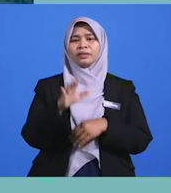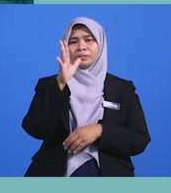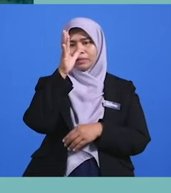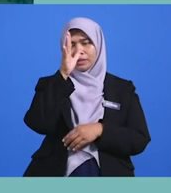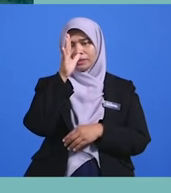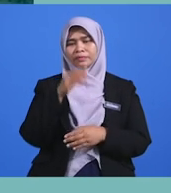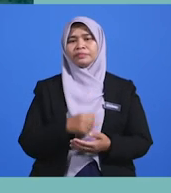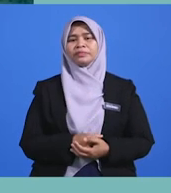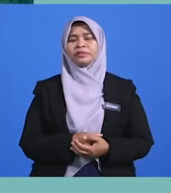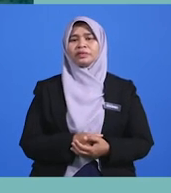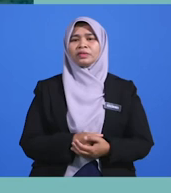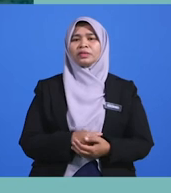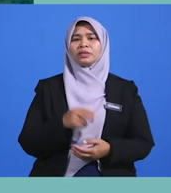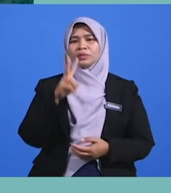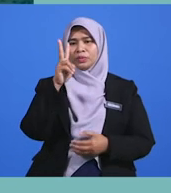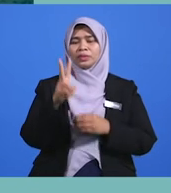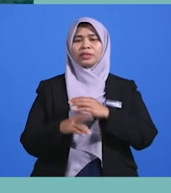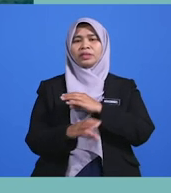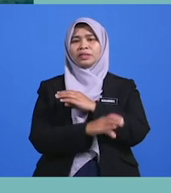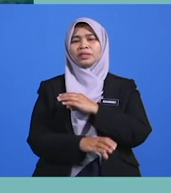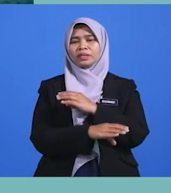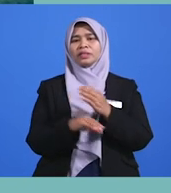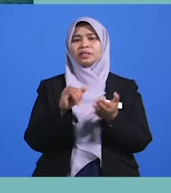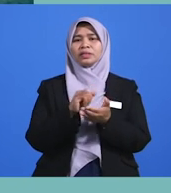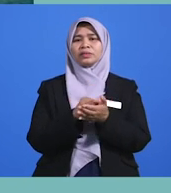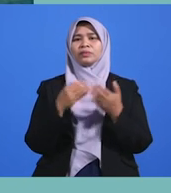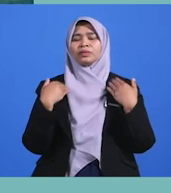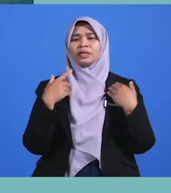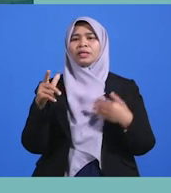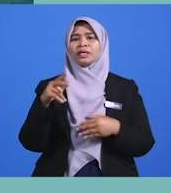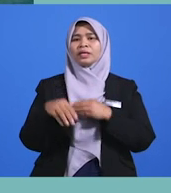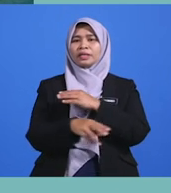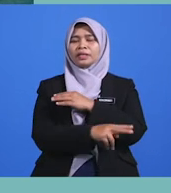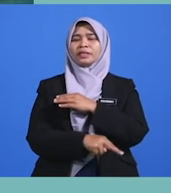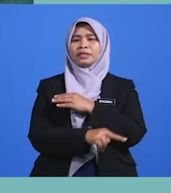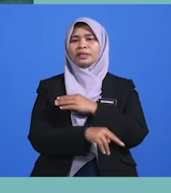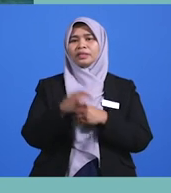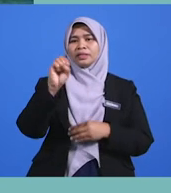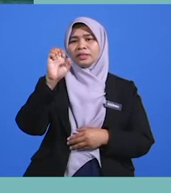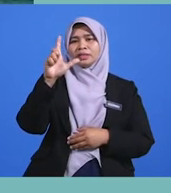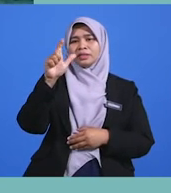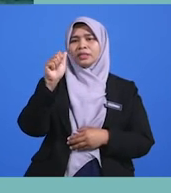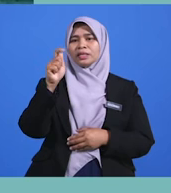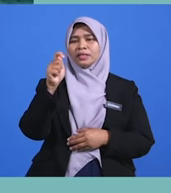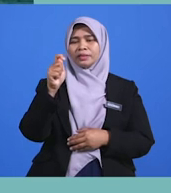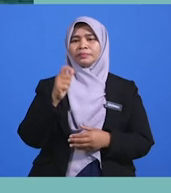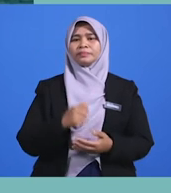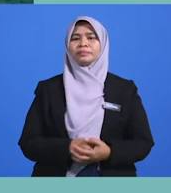Kedua-dua buah negeri tersebut adalah sebahagian daripada negeri-negeri Selat suatu ketika dahulu.